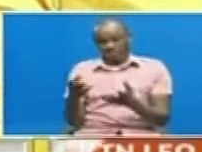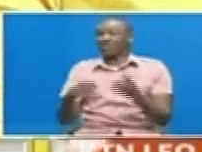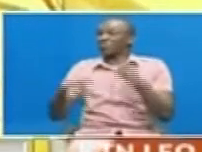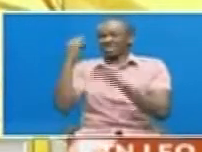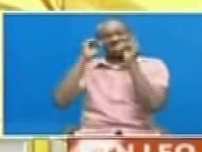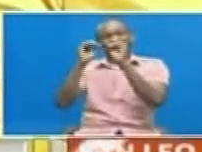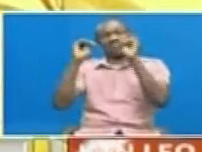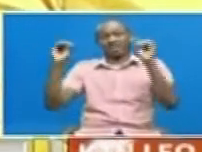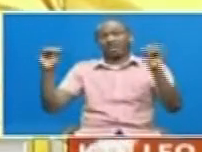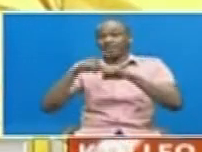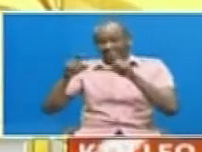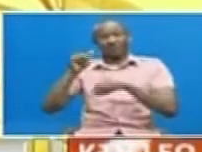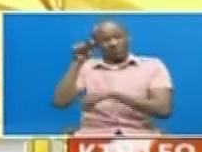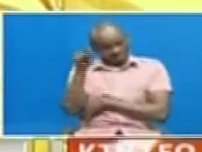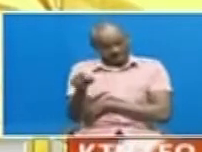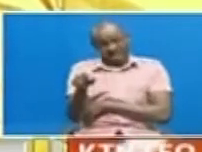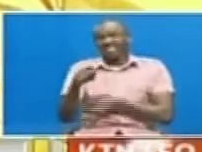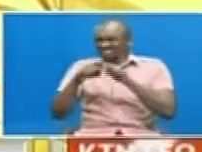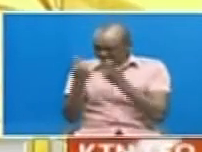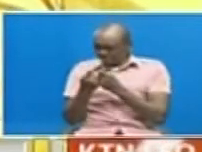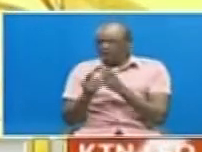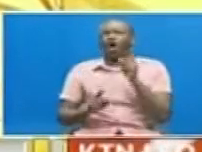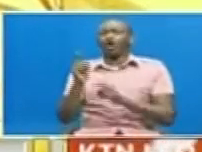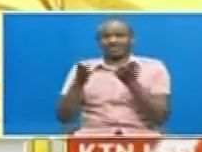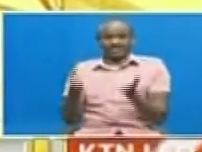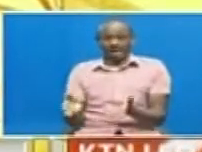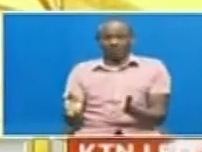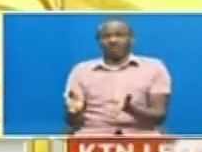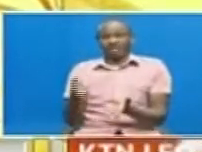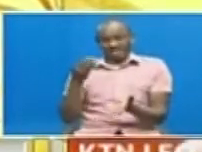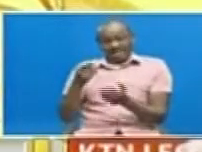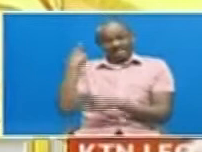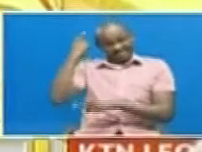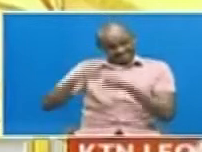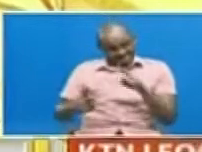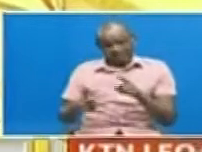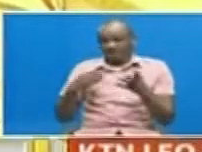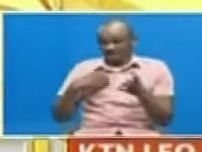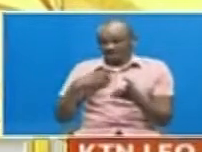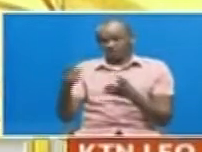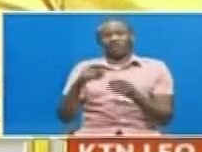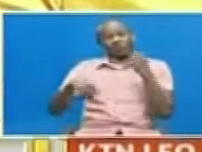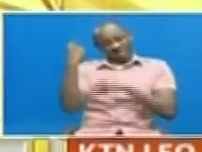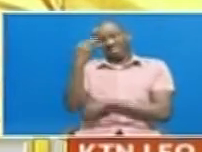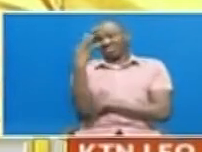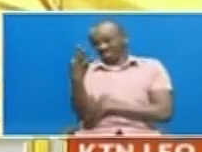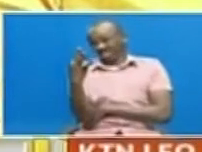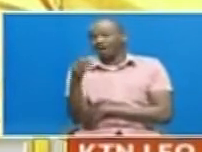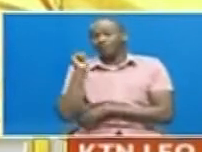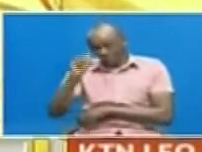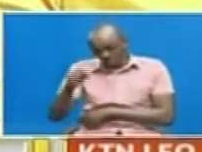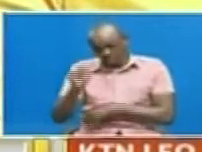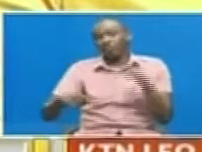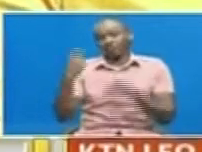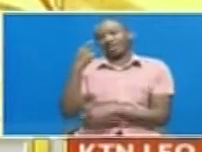hata mmoja. Lakini tangu siku hiyo timu imeimarika hata zaidi, ndipo haswa mwaka jana tulipoenda World Grand Prix tulishinda mechi tatu. Kwa hivyo tuko na uwezo ya kushinda